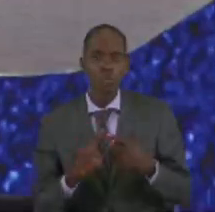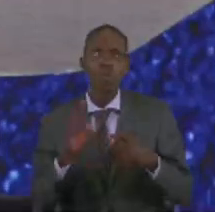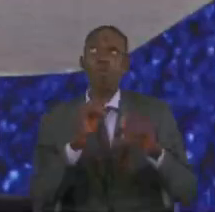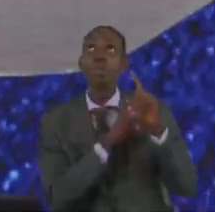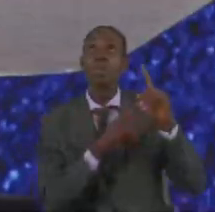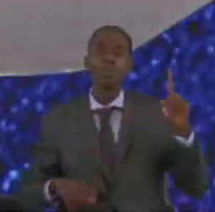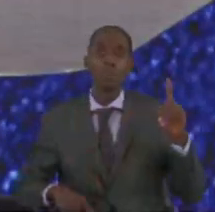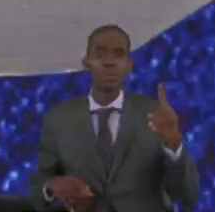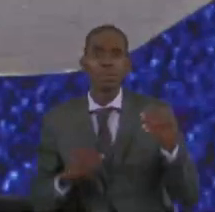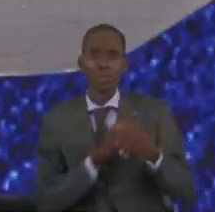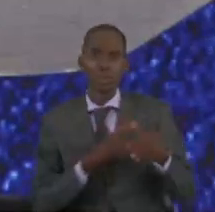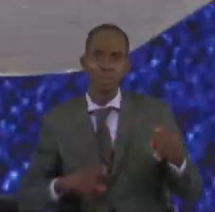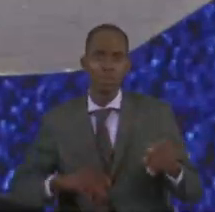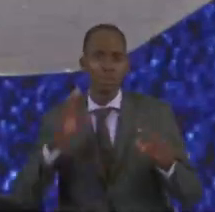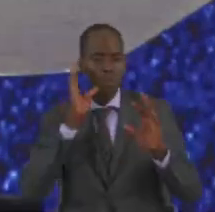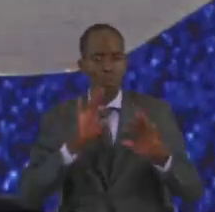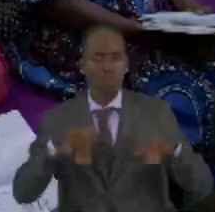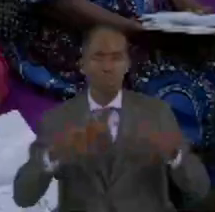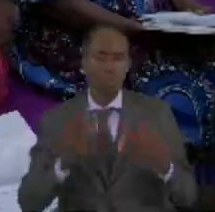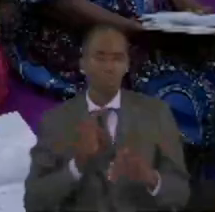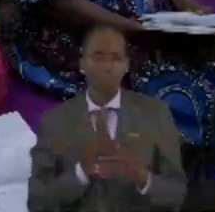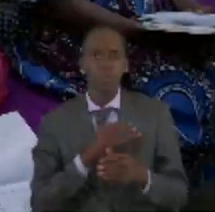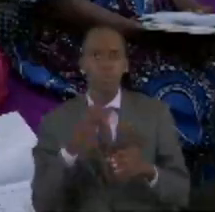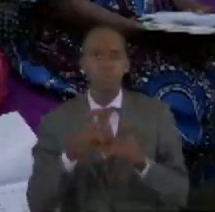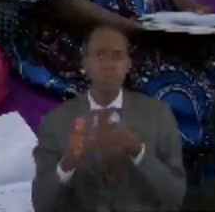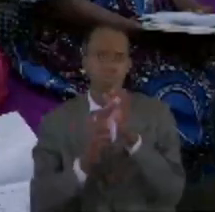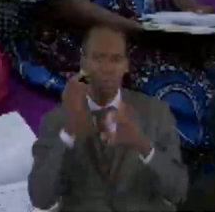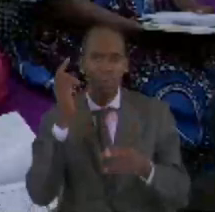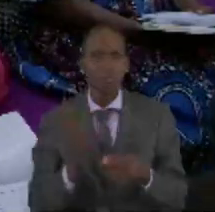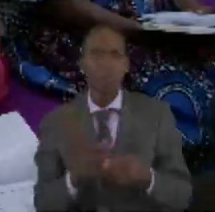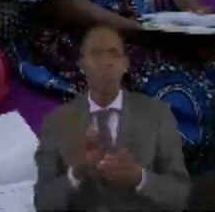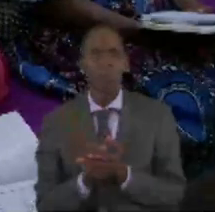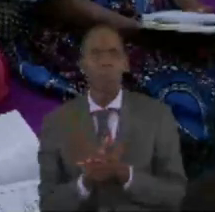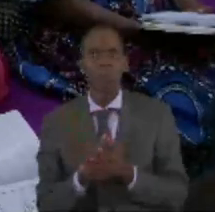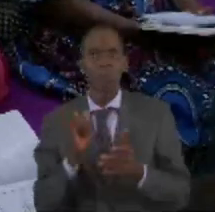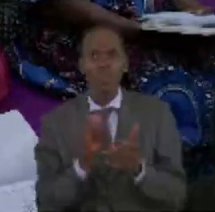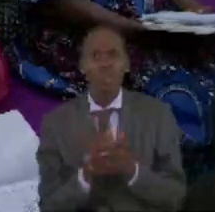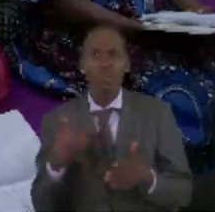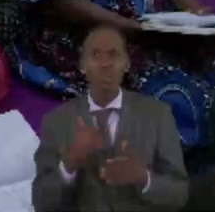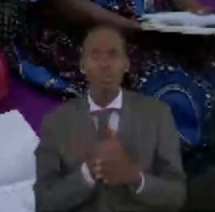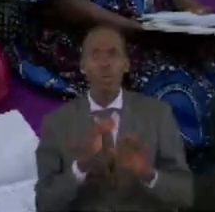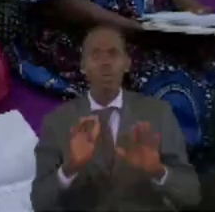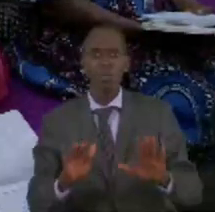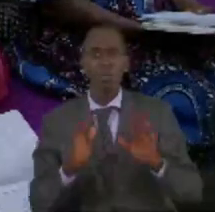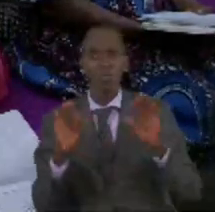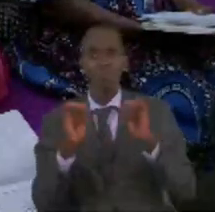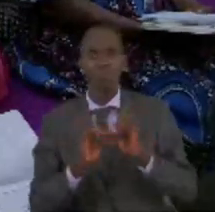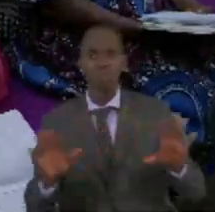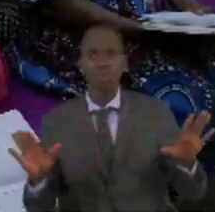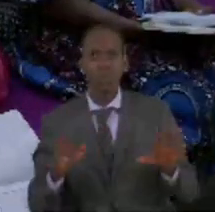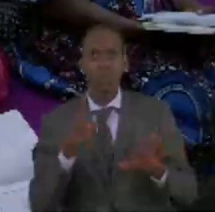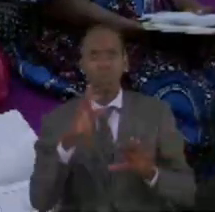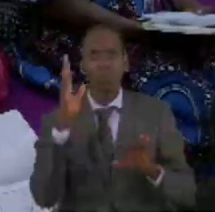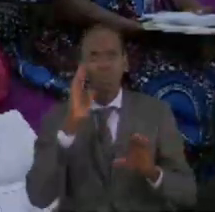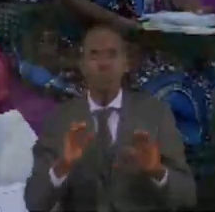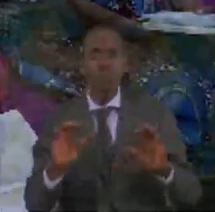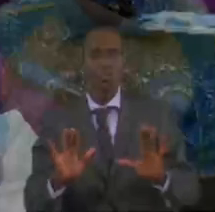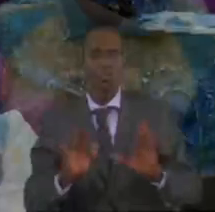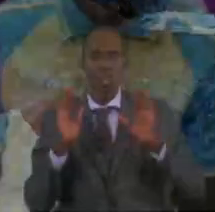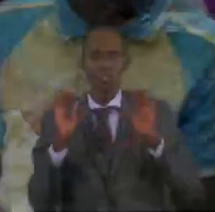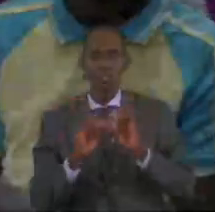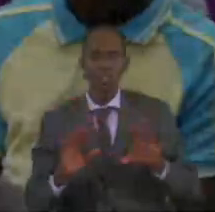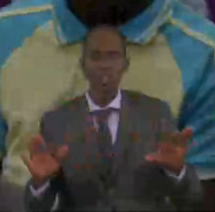cette spontanéité et cette consécration au Seigneur, que le Seigneur nous l'accorde, que vous ne craignez rien.